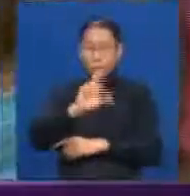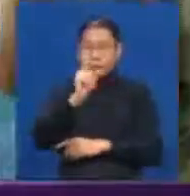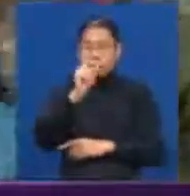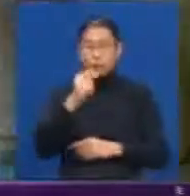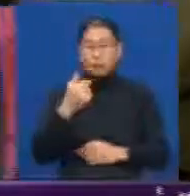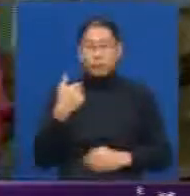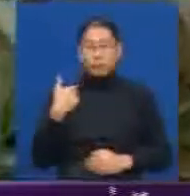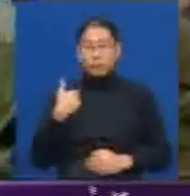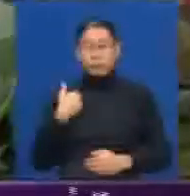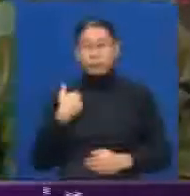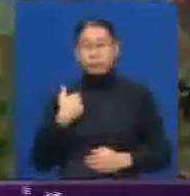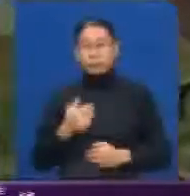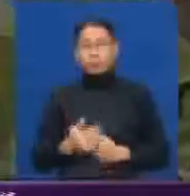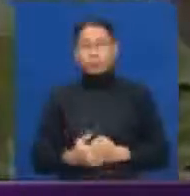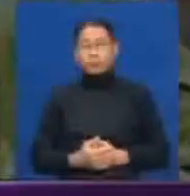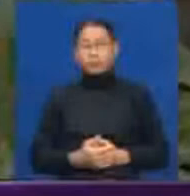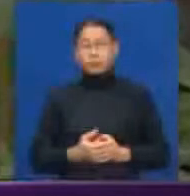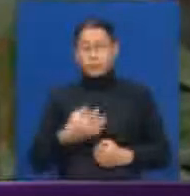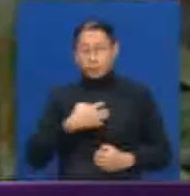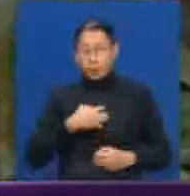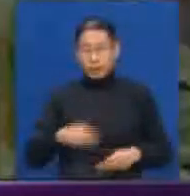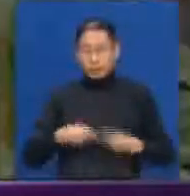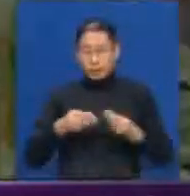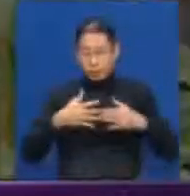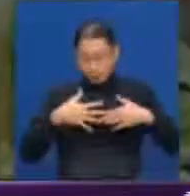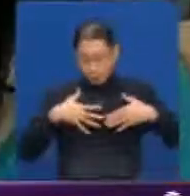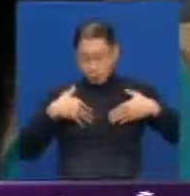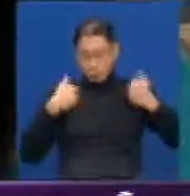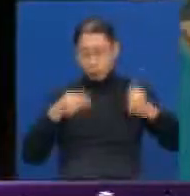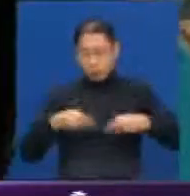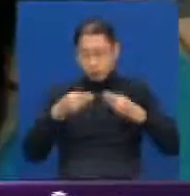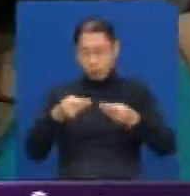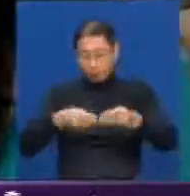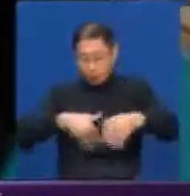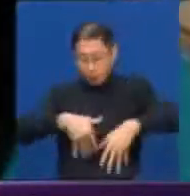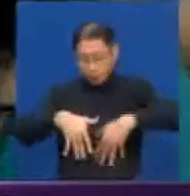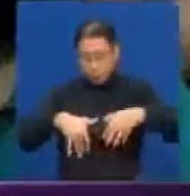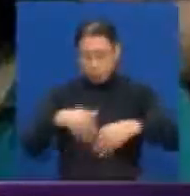ติหรือคสช.ที่ต้องการคืนความสุขให้กับประชาชน